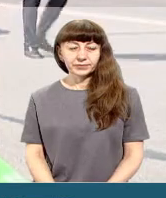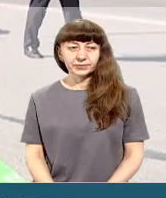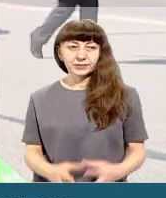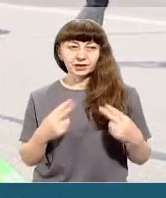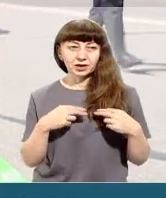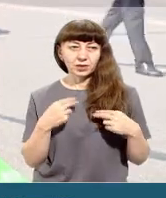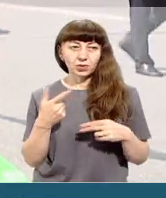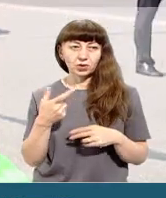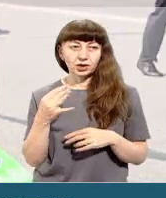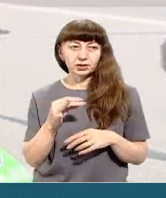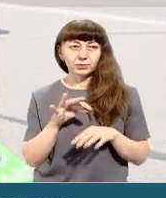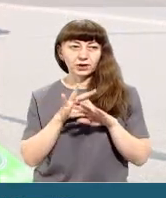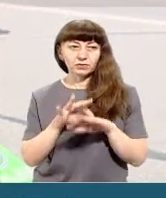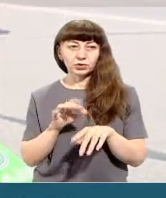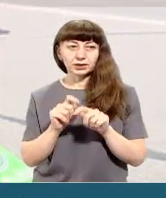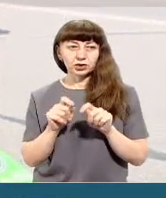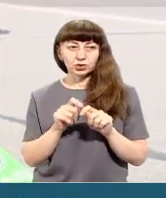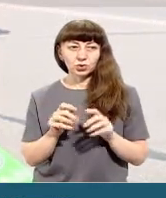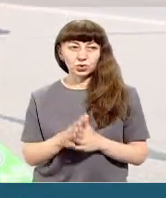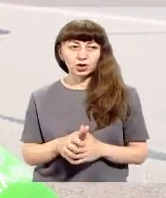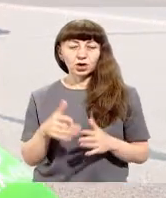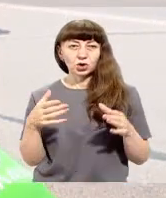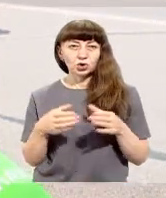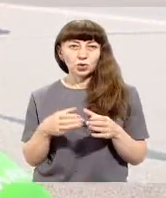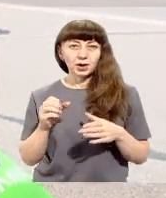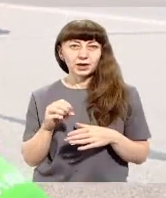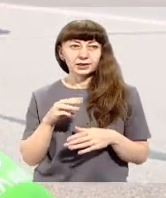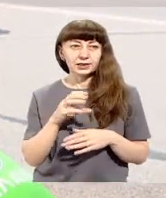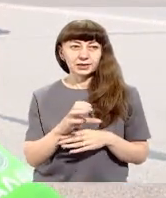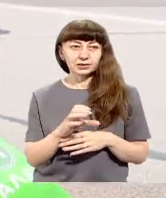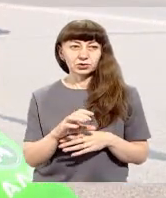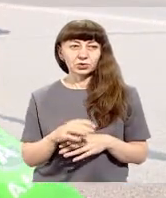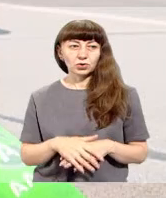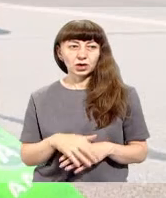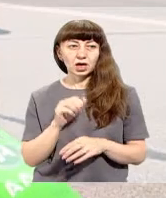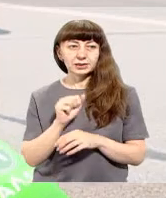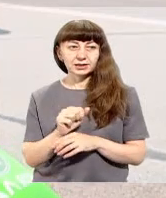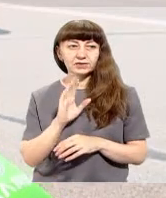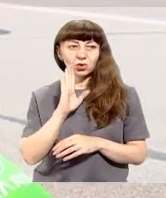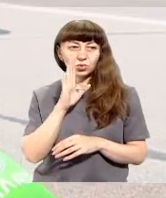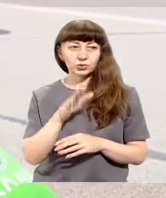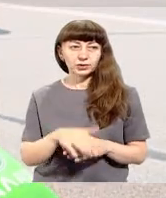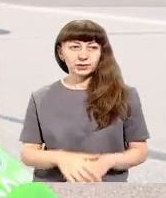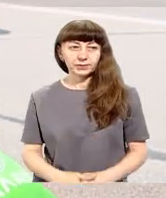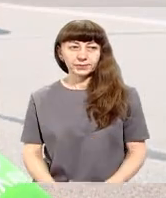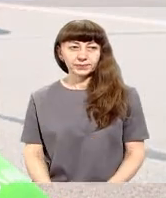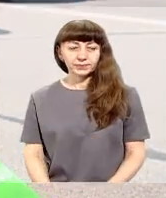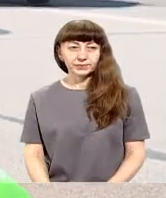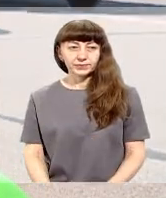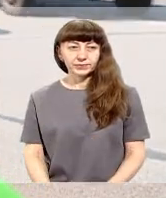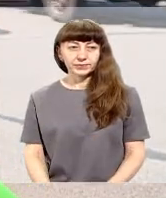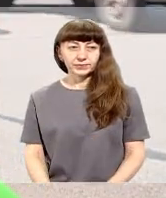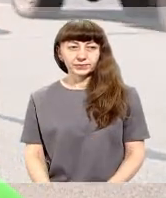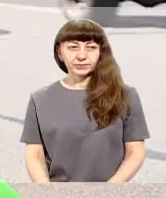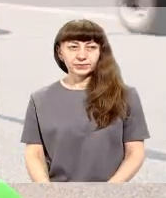сотрудники сейчас осуществляют транспортный контроль двух АТС, которые были задержаны утром. После прохождения транспортного